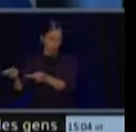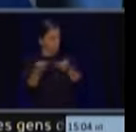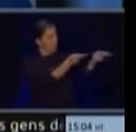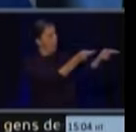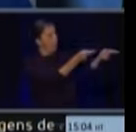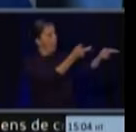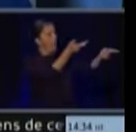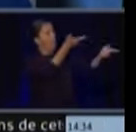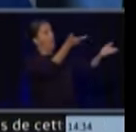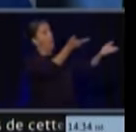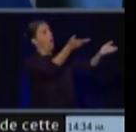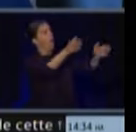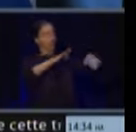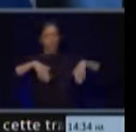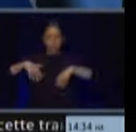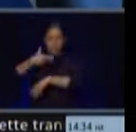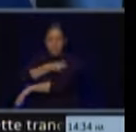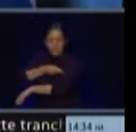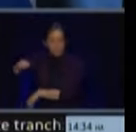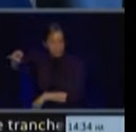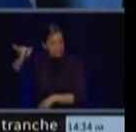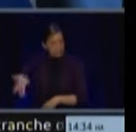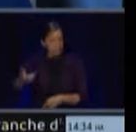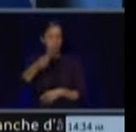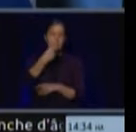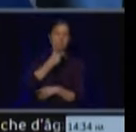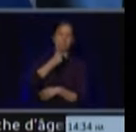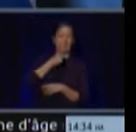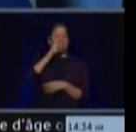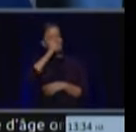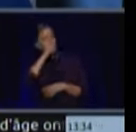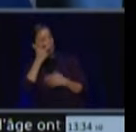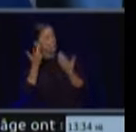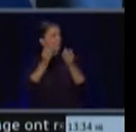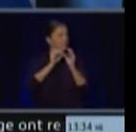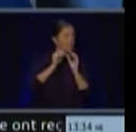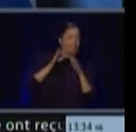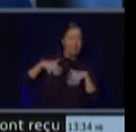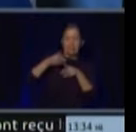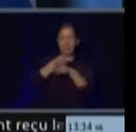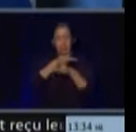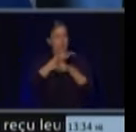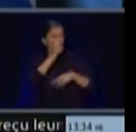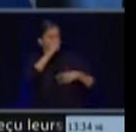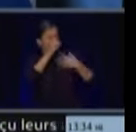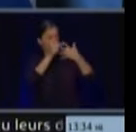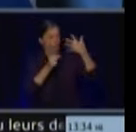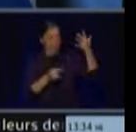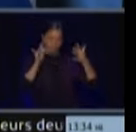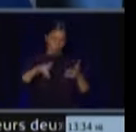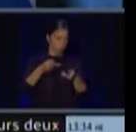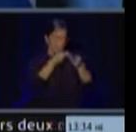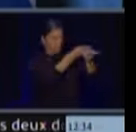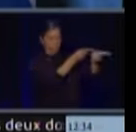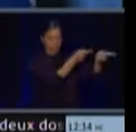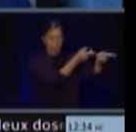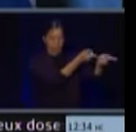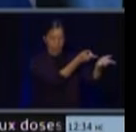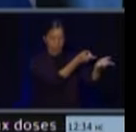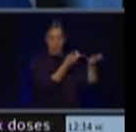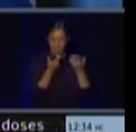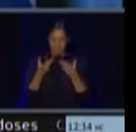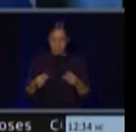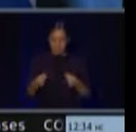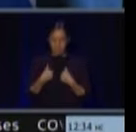Alors ça, c'est très important que les gens le comprennent. On en a parlé, puis aujourd'hui, notre gouvernement avait pris